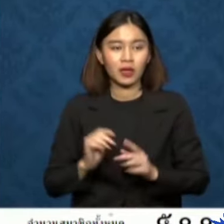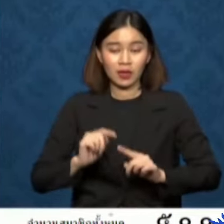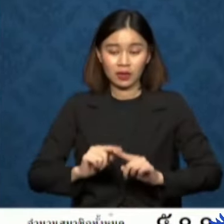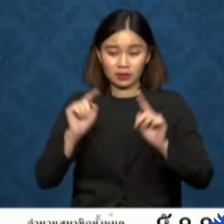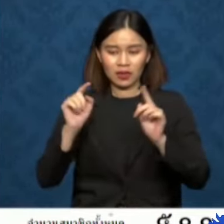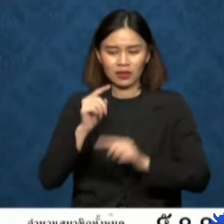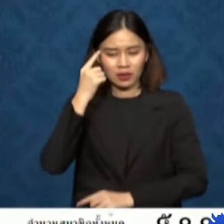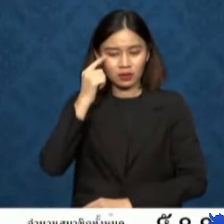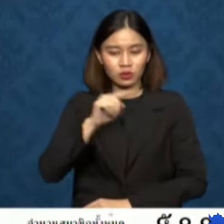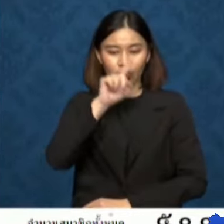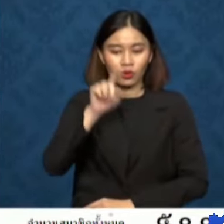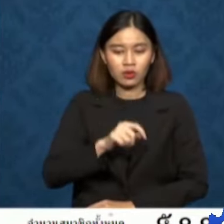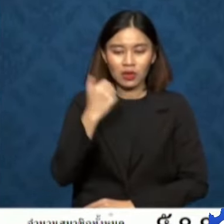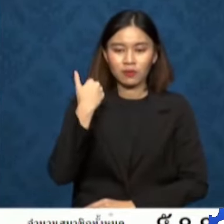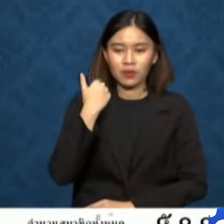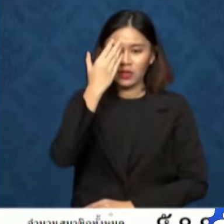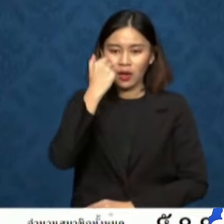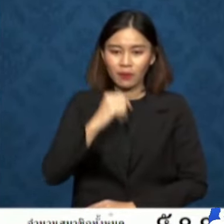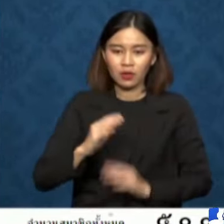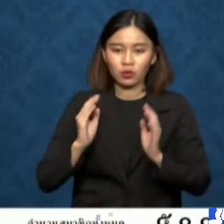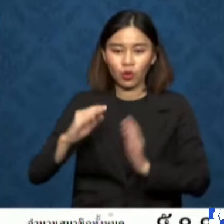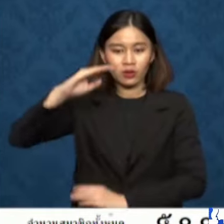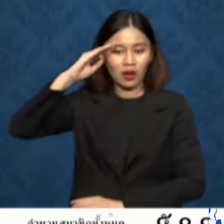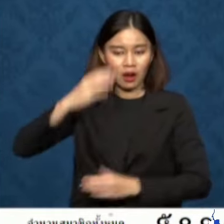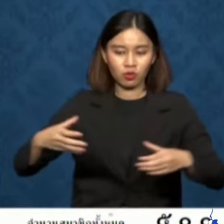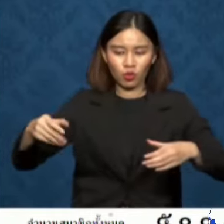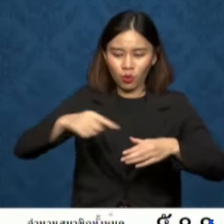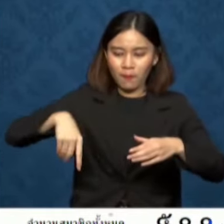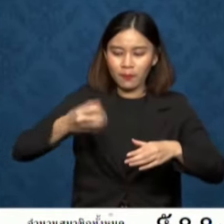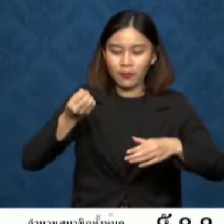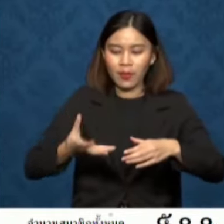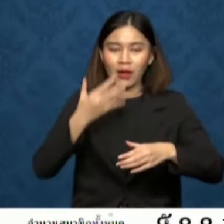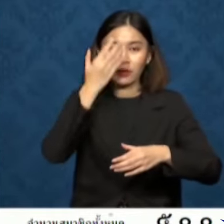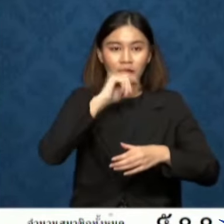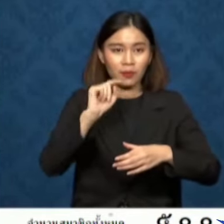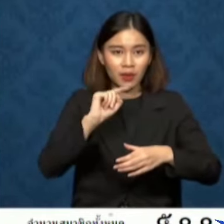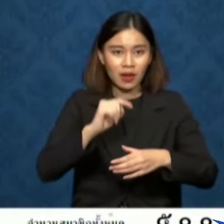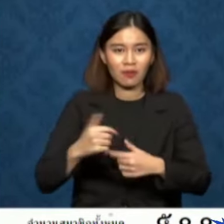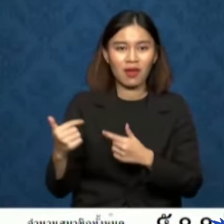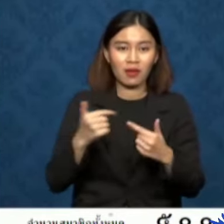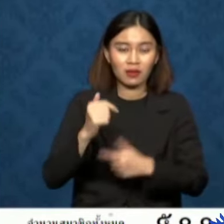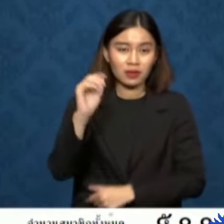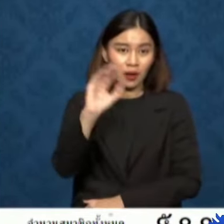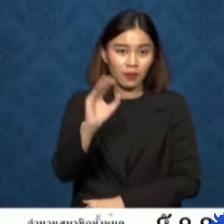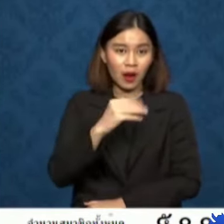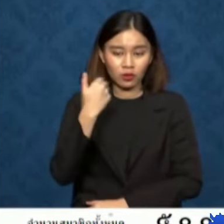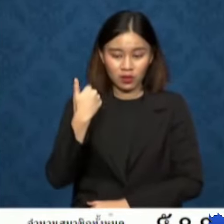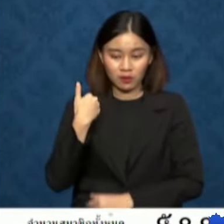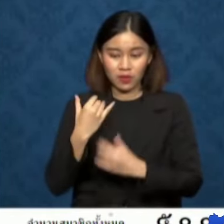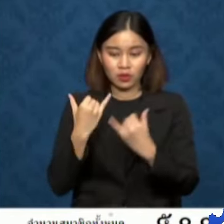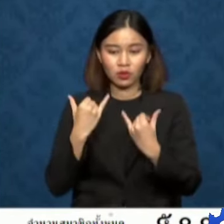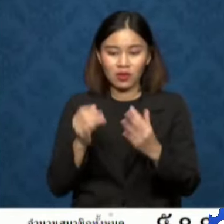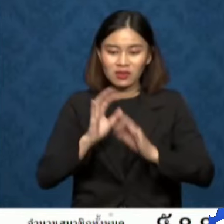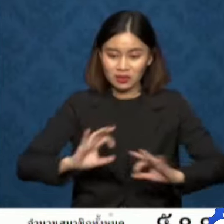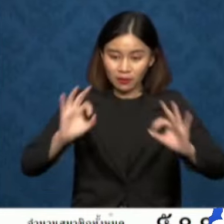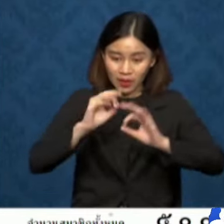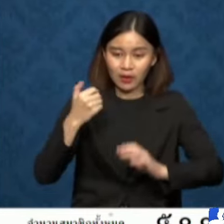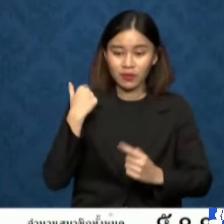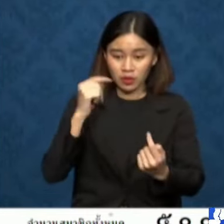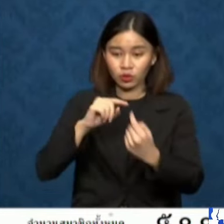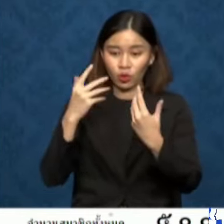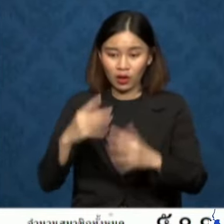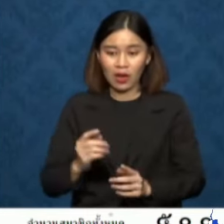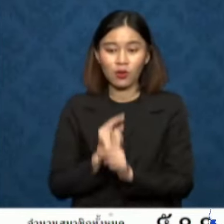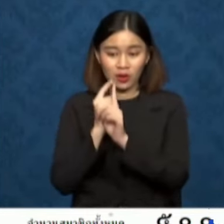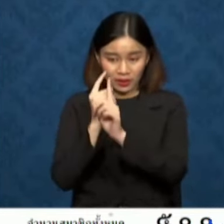สิ่งที่เขาสงสัยคือทำไมต้องมีพลทหารในจำนวนที่มากขนาดนี้และอย่ามาเถียงครับว่าที่มีอยู่เนี่ยมันจำเป็นแล้วมี